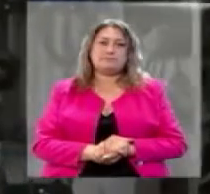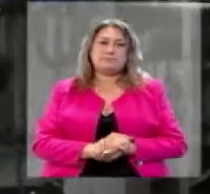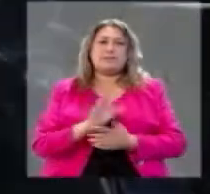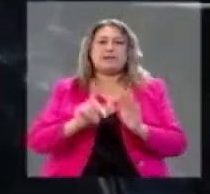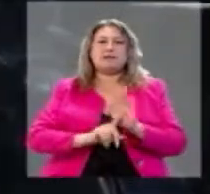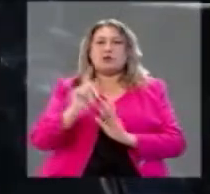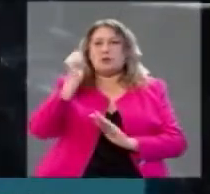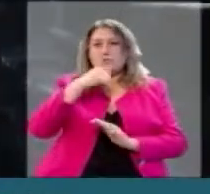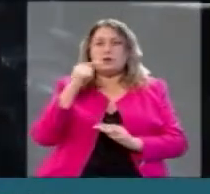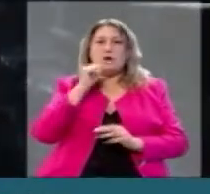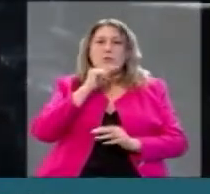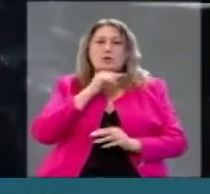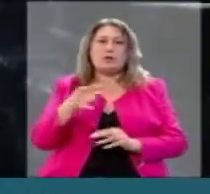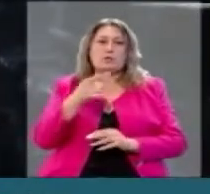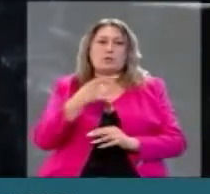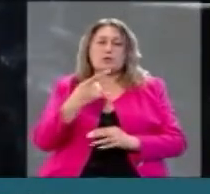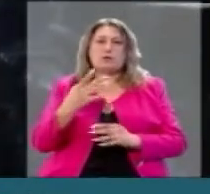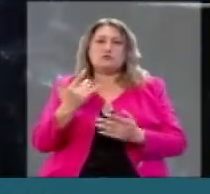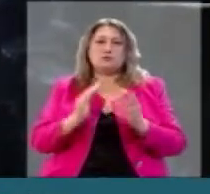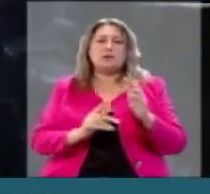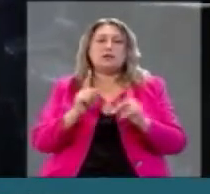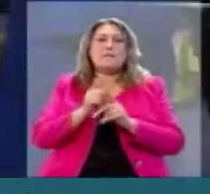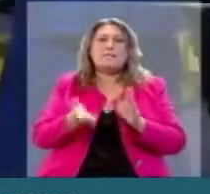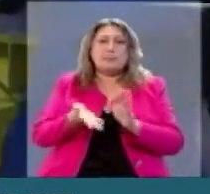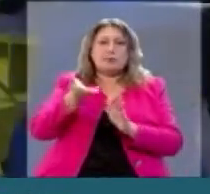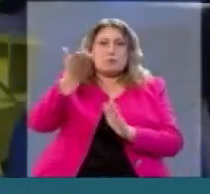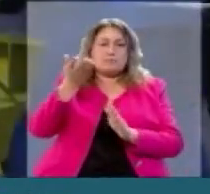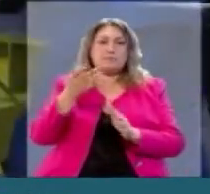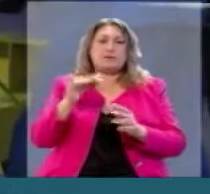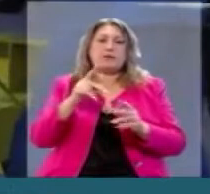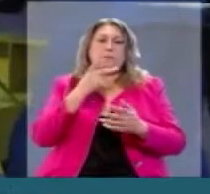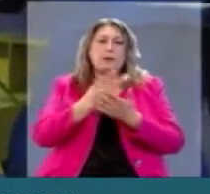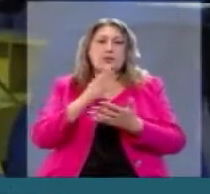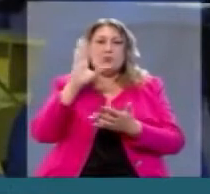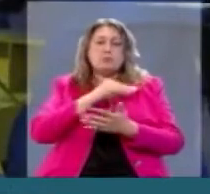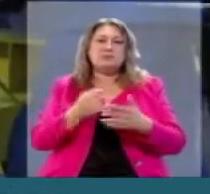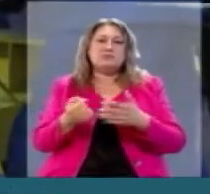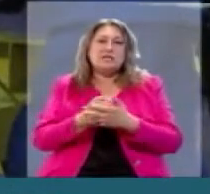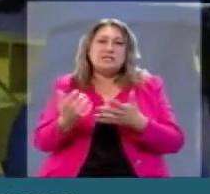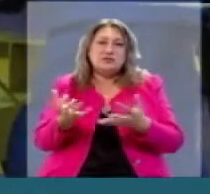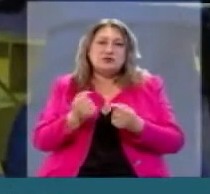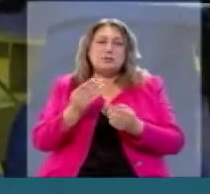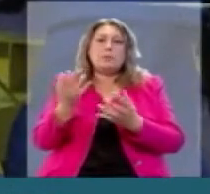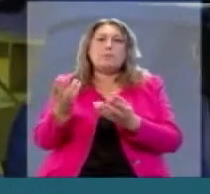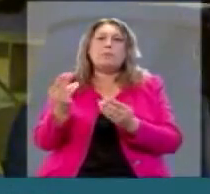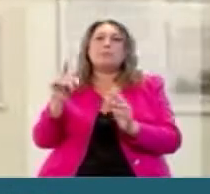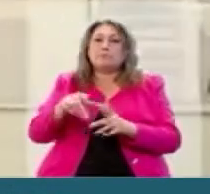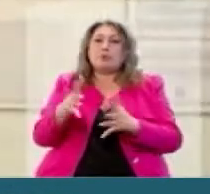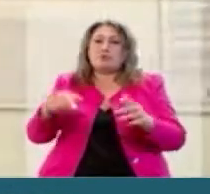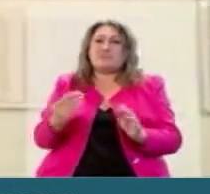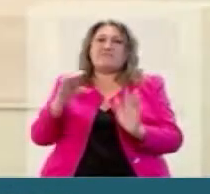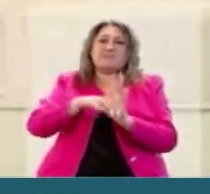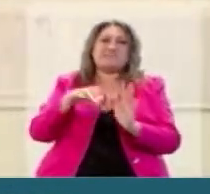С начала года экономика региона идет на подъем. Хороших показателей удалось достичь с помощью привлечения инвестиций.